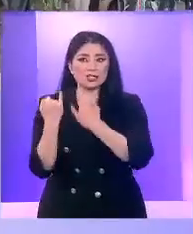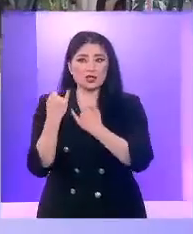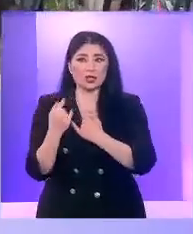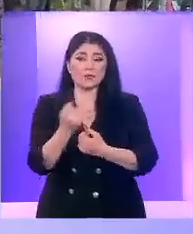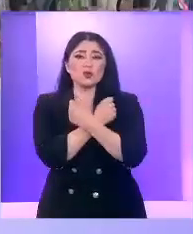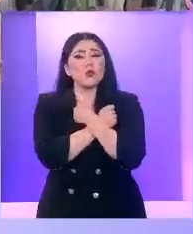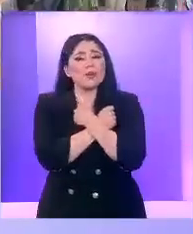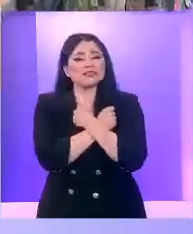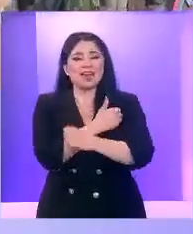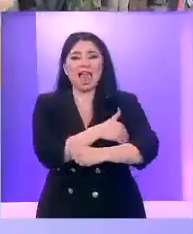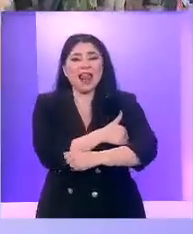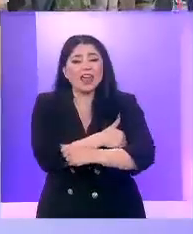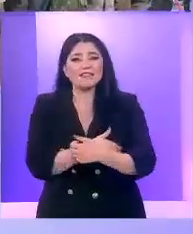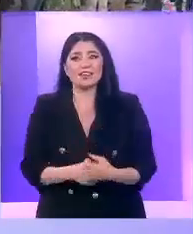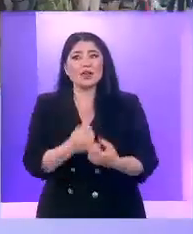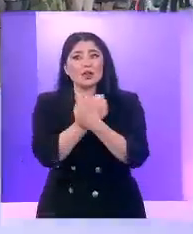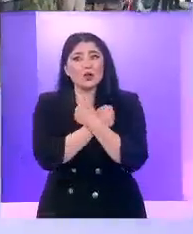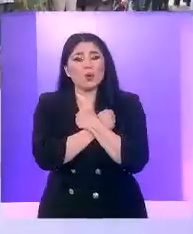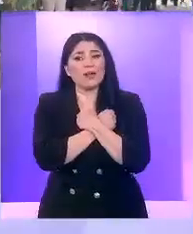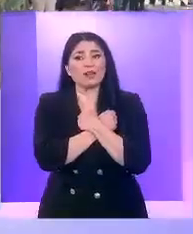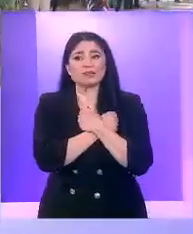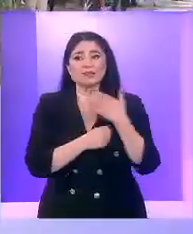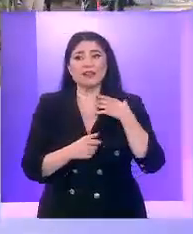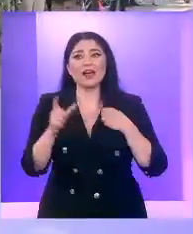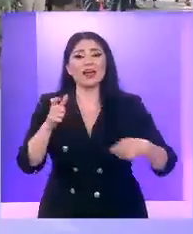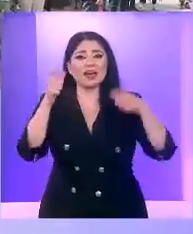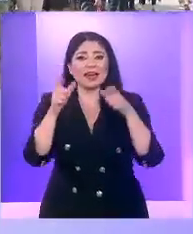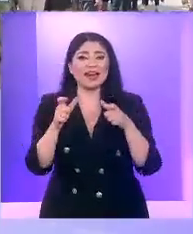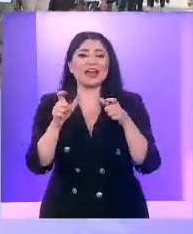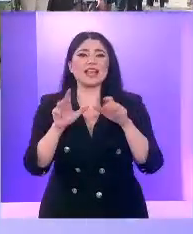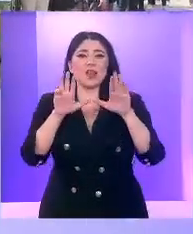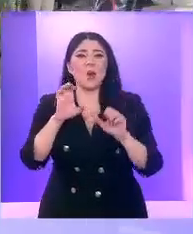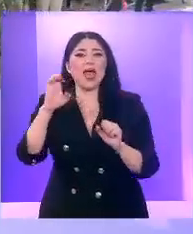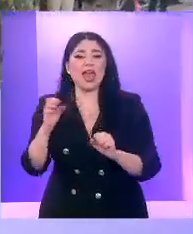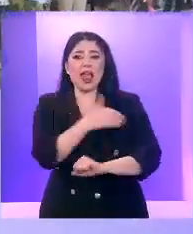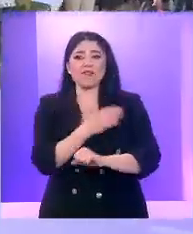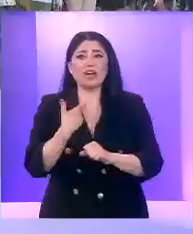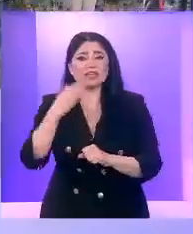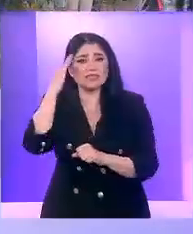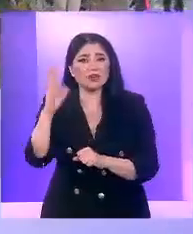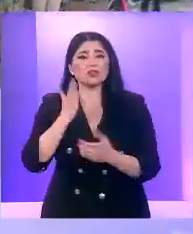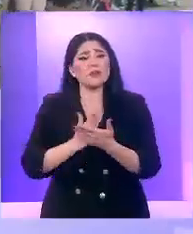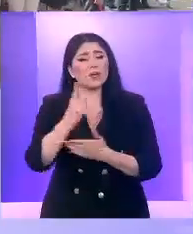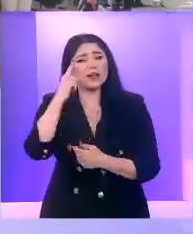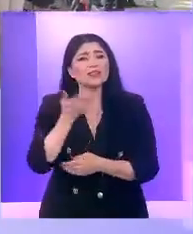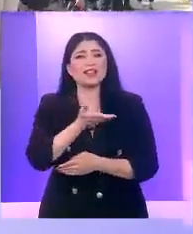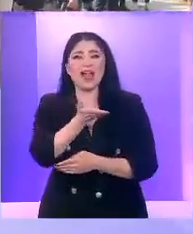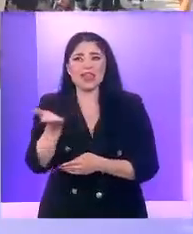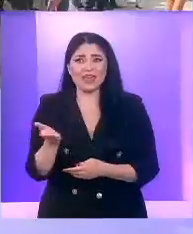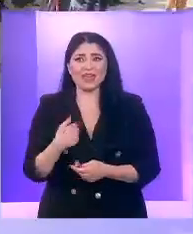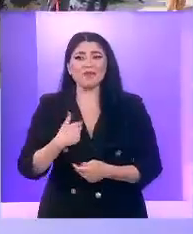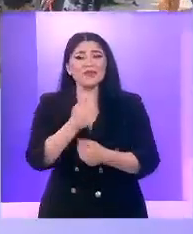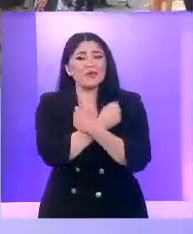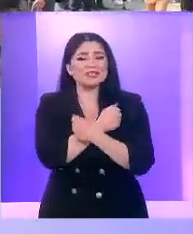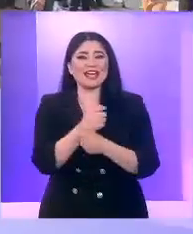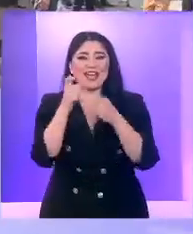Îmi iubesc elevii, îmi iubesc elevii de la clasa 9E pe care îi salut și le spun că mereu mă gândesc la ei. Îmi iubesc elevii de